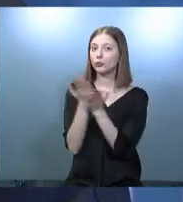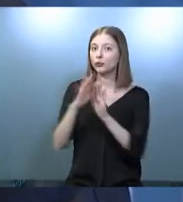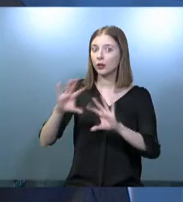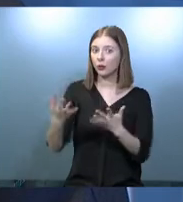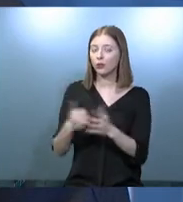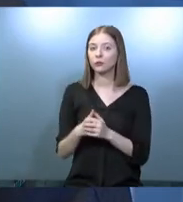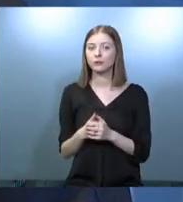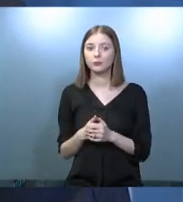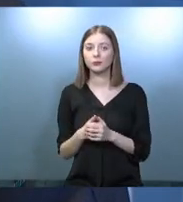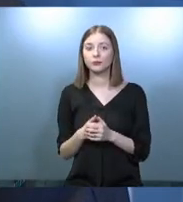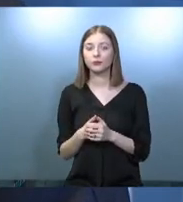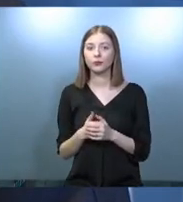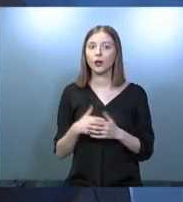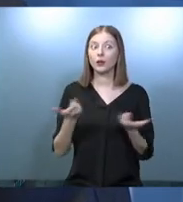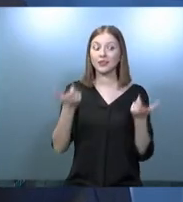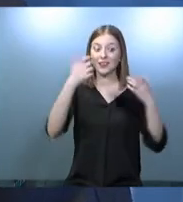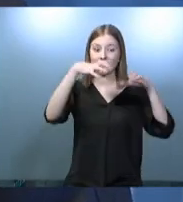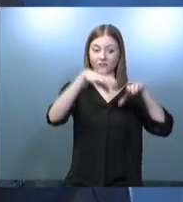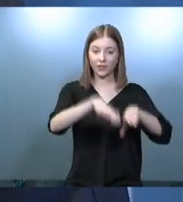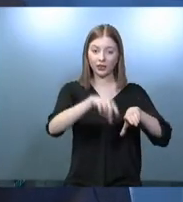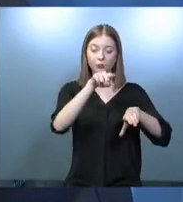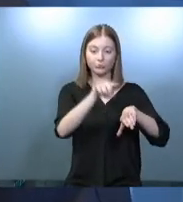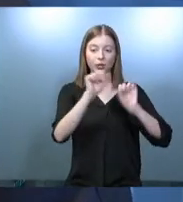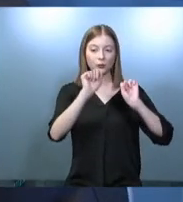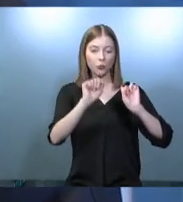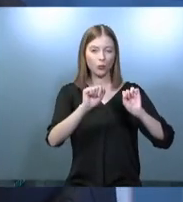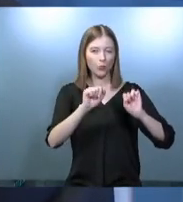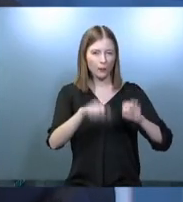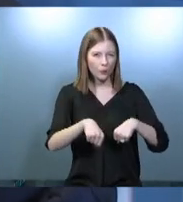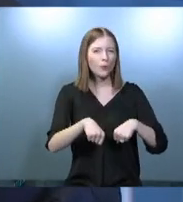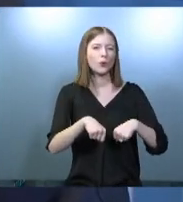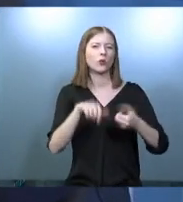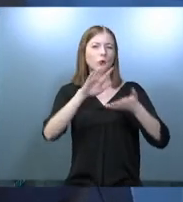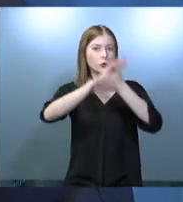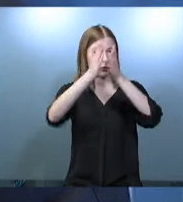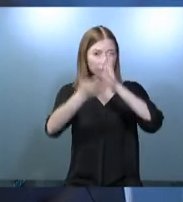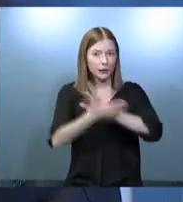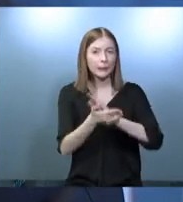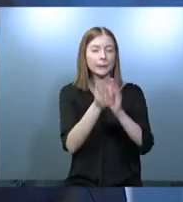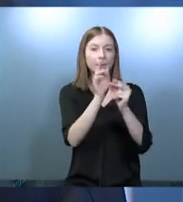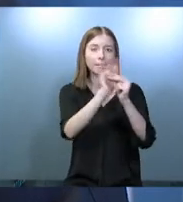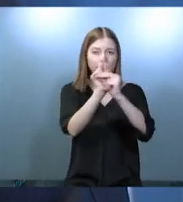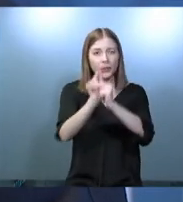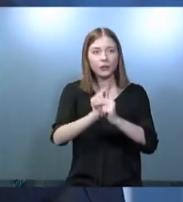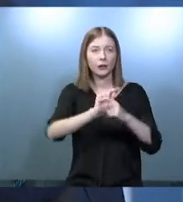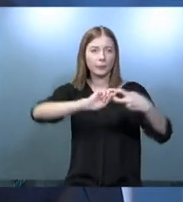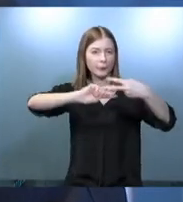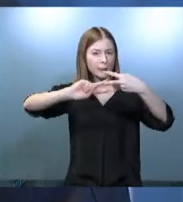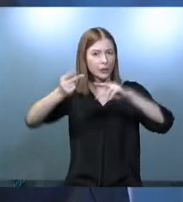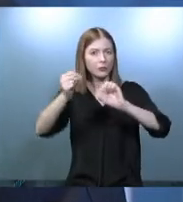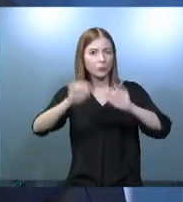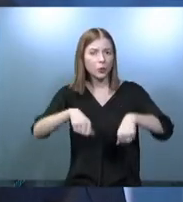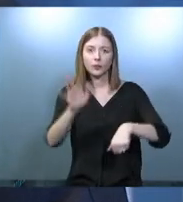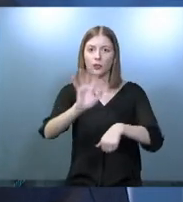kurios yra ne tik, sakykime, savivaldybės kompetencijoje, kur yra jau reikalinga pagalba ir iš vyriausybės, ir iš